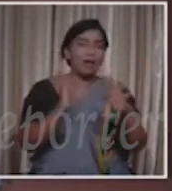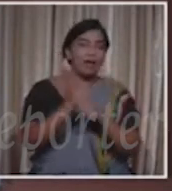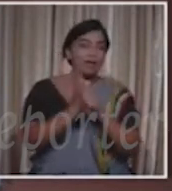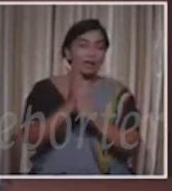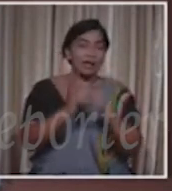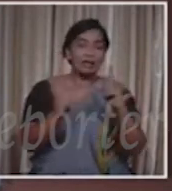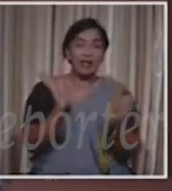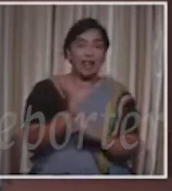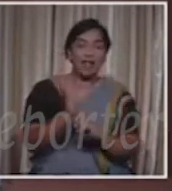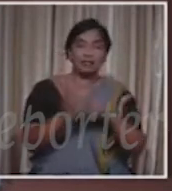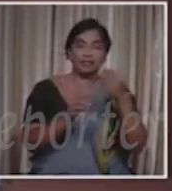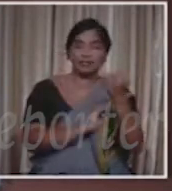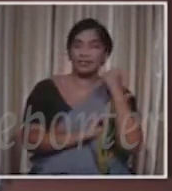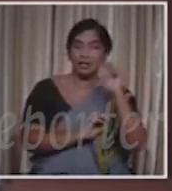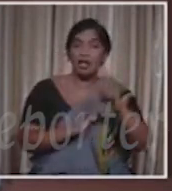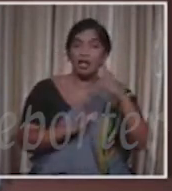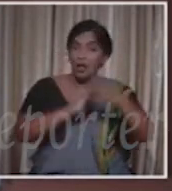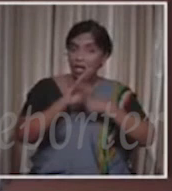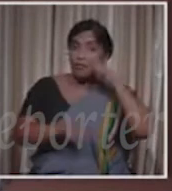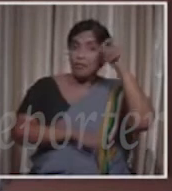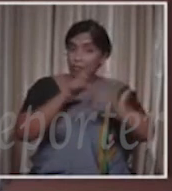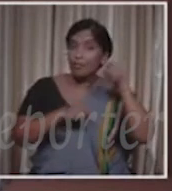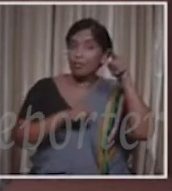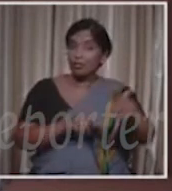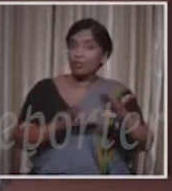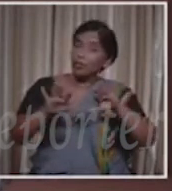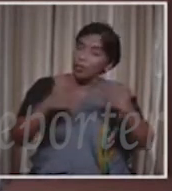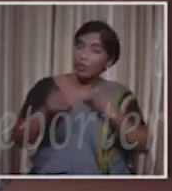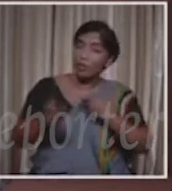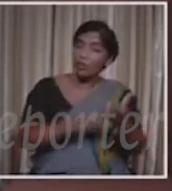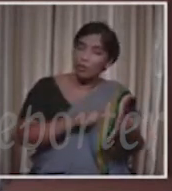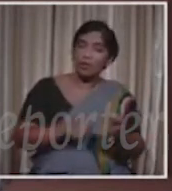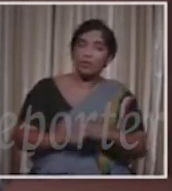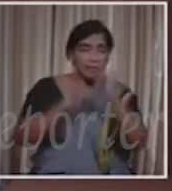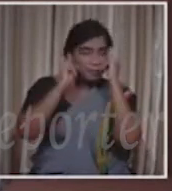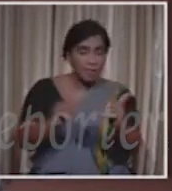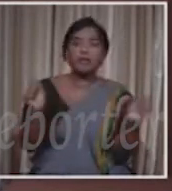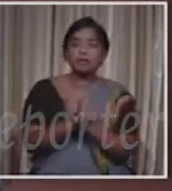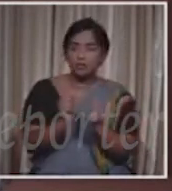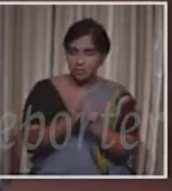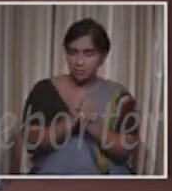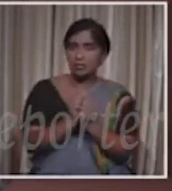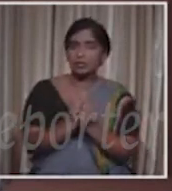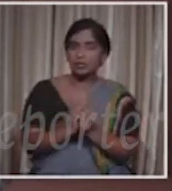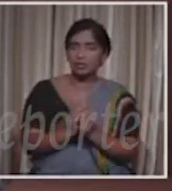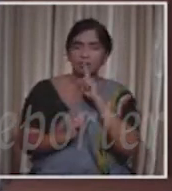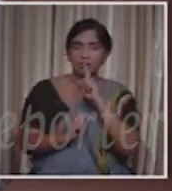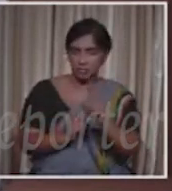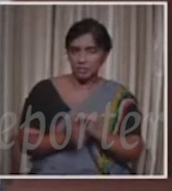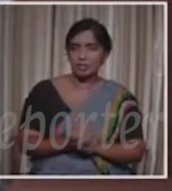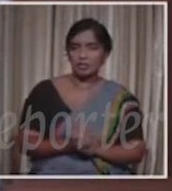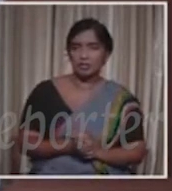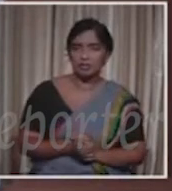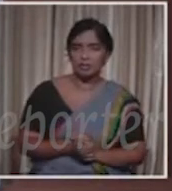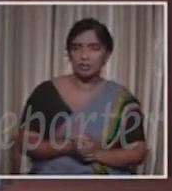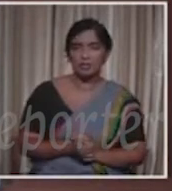ගෙනල්ලා තුවක්කු ගෙනල්ලා පිහි ගෙනල්ලා ලයිසන්ස් තණ්ඩියෝ මන්ත්‍රීකම කියන ලයිසන්ස් තණ්ඩි කමක් නෙවෙයි මේ රටේ පුරවැසියන්ට මේ රටේ